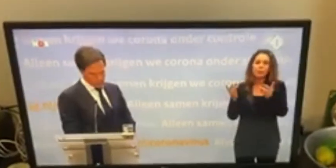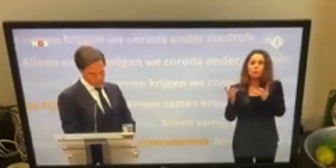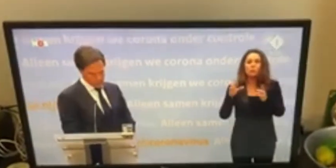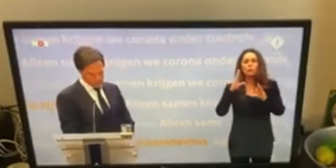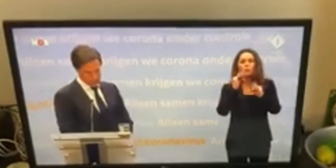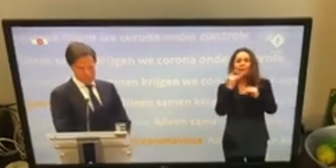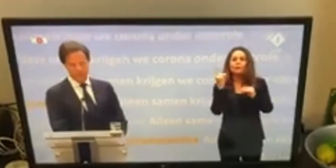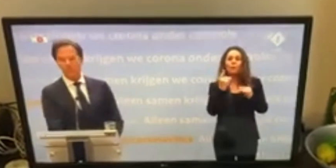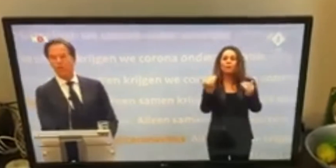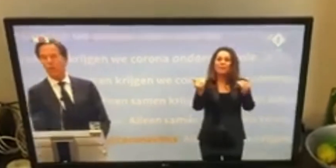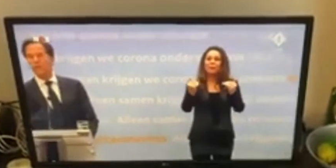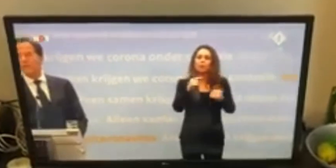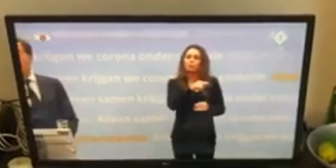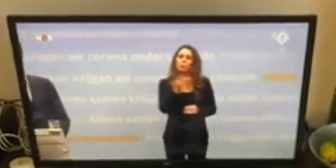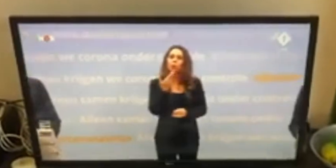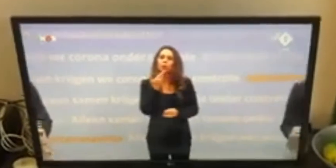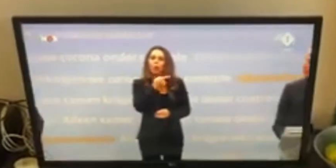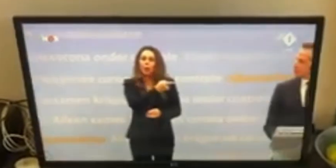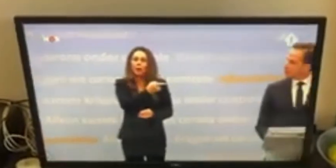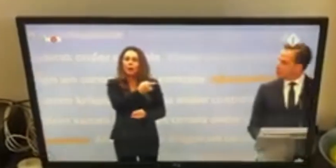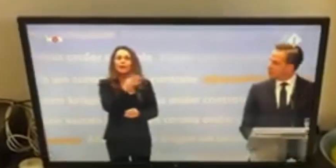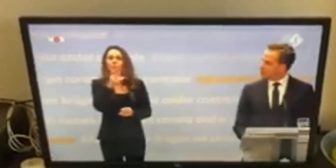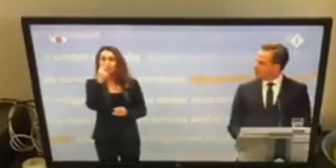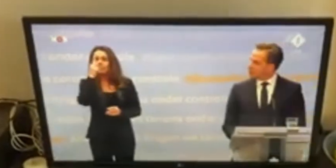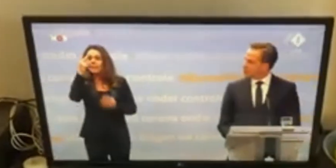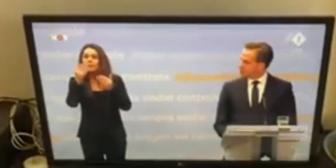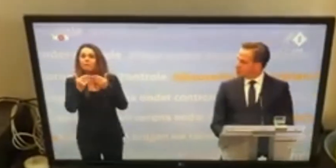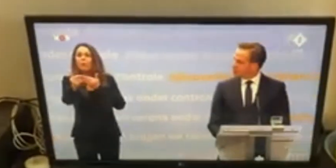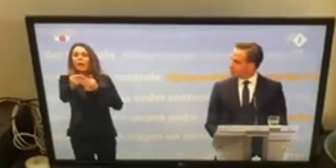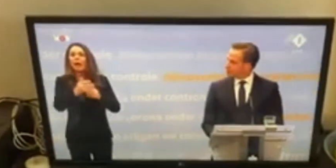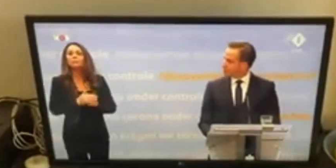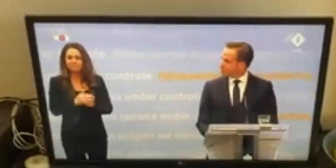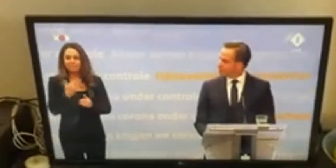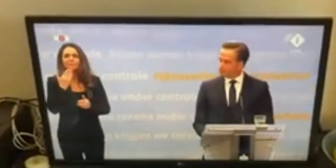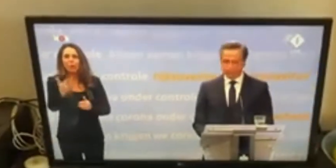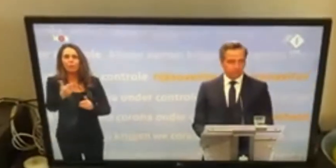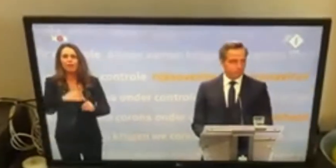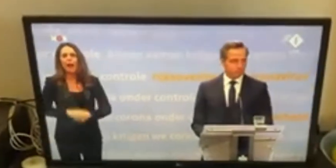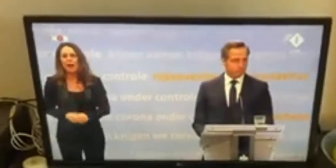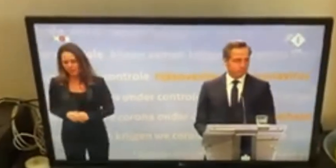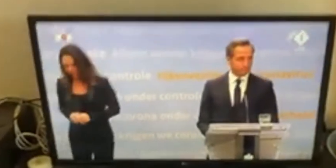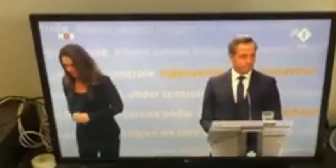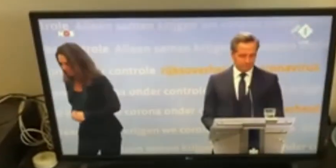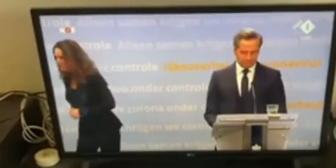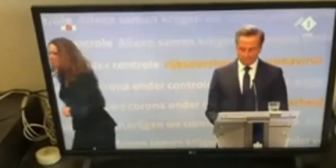door Hugo de Jonge en ook over de weg vooruit. Dank u wel.